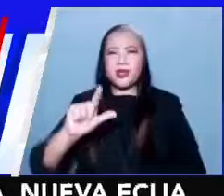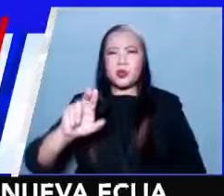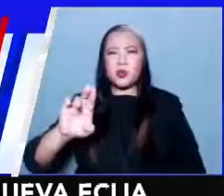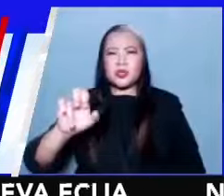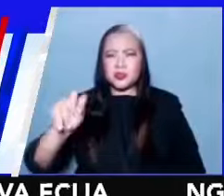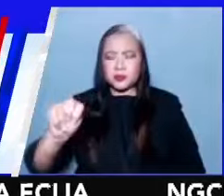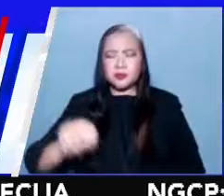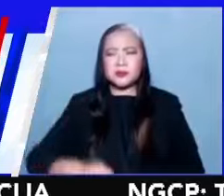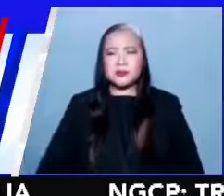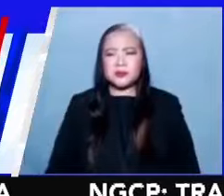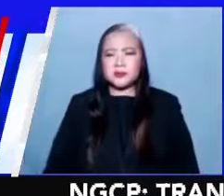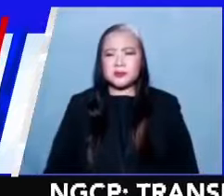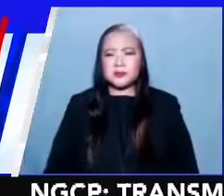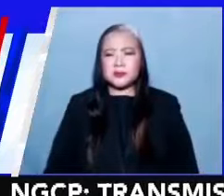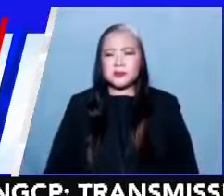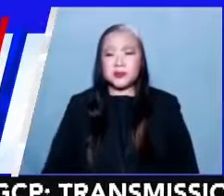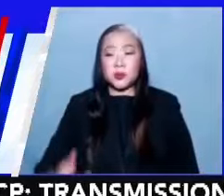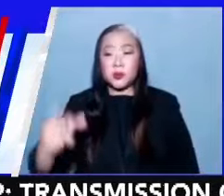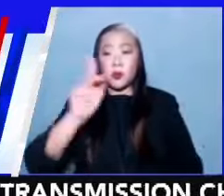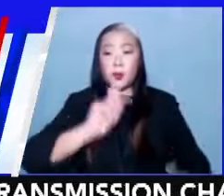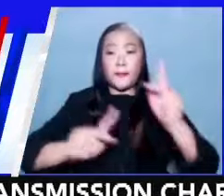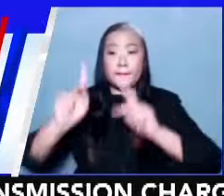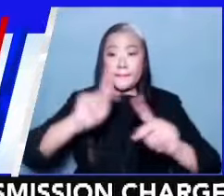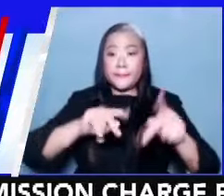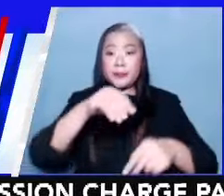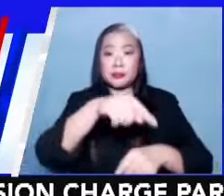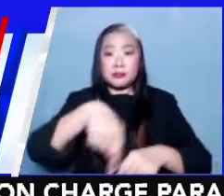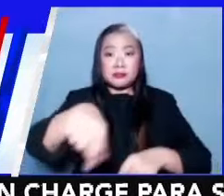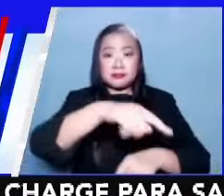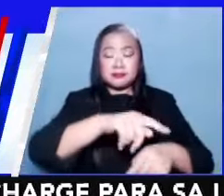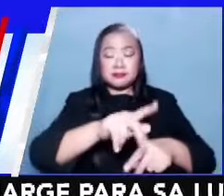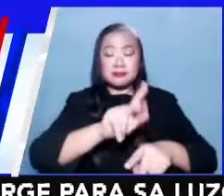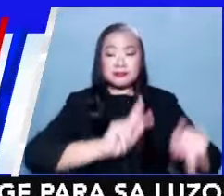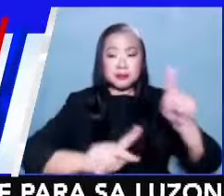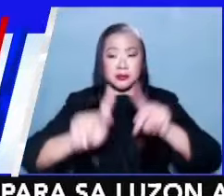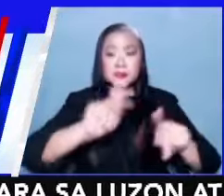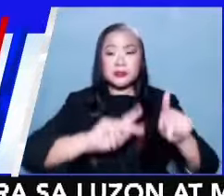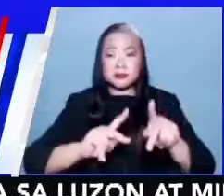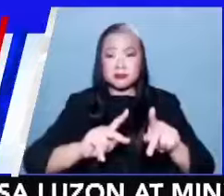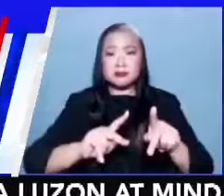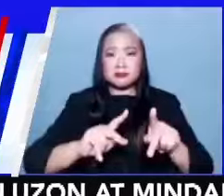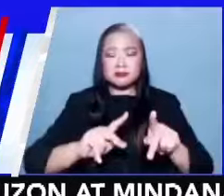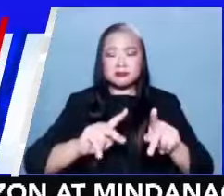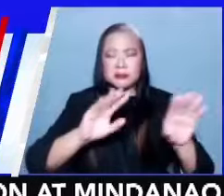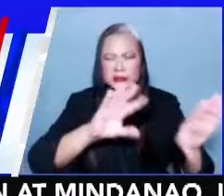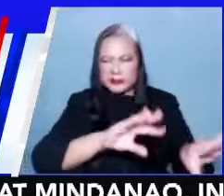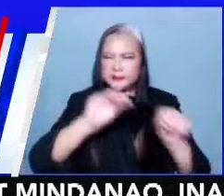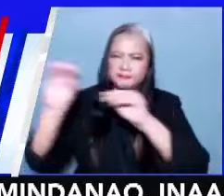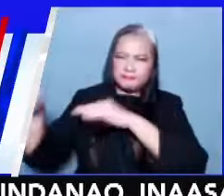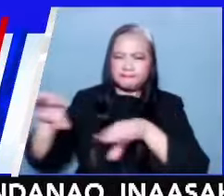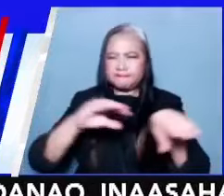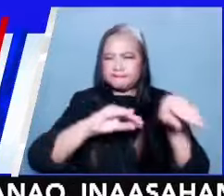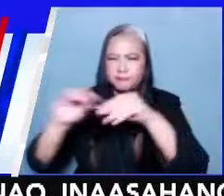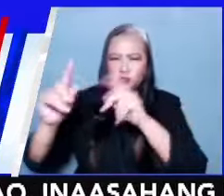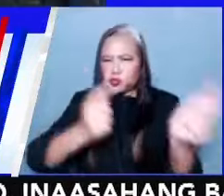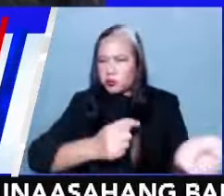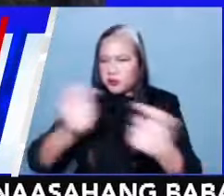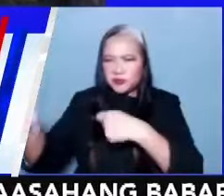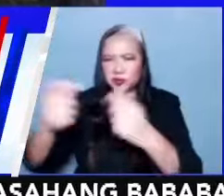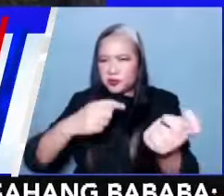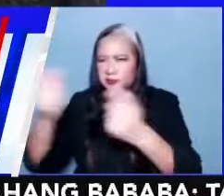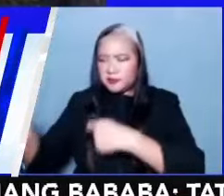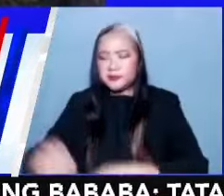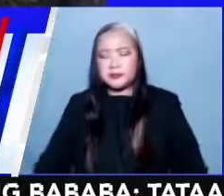lahat po ng mga residente doon sa lugar na yon ay na lumikas. All right. Ilan po ba ang mga Pinoy na naninirahan